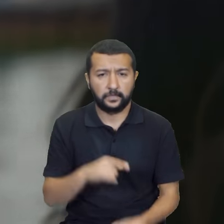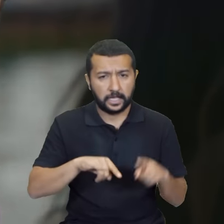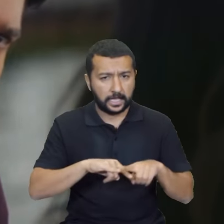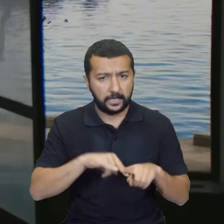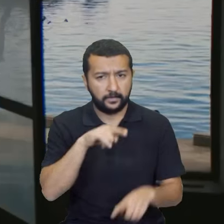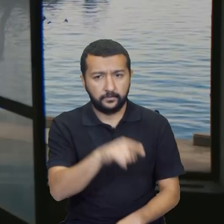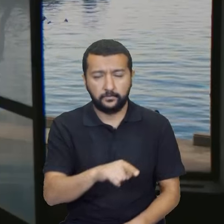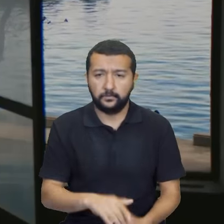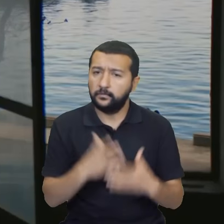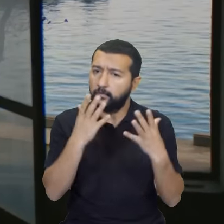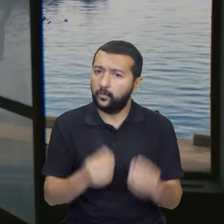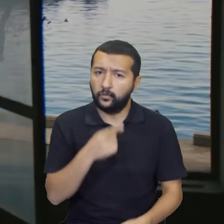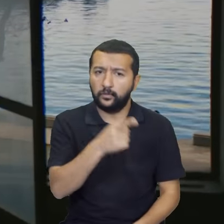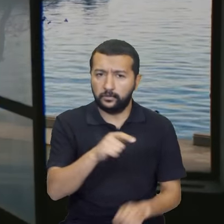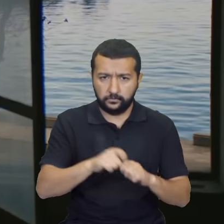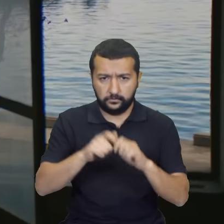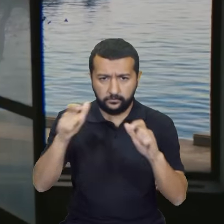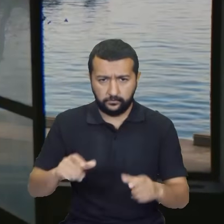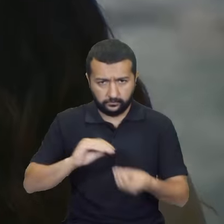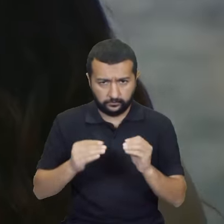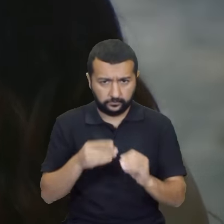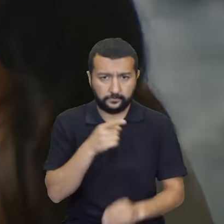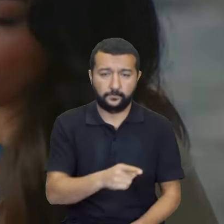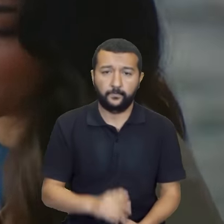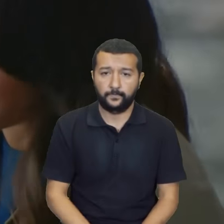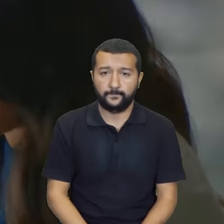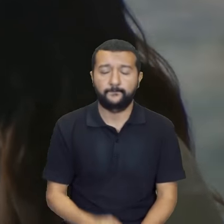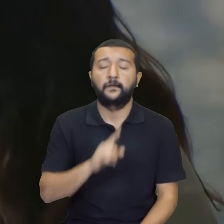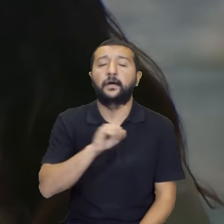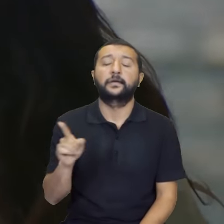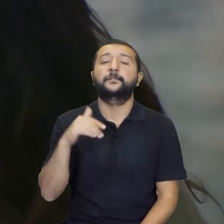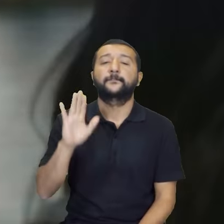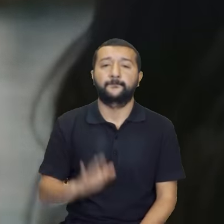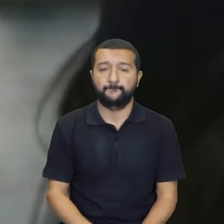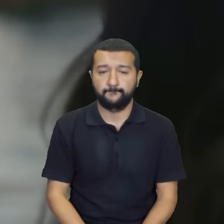Hale. Ne oldu? İş yerindekilerle falan mı tartıştın? Hayır.